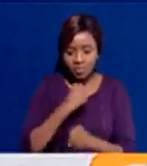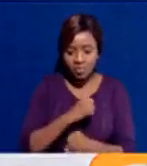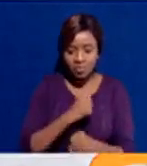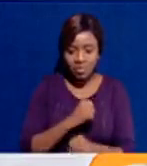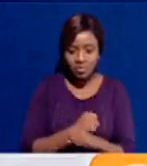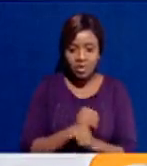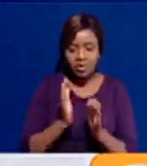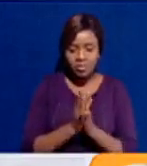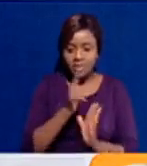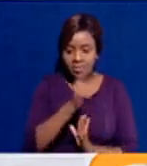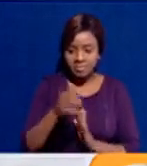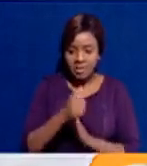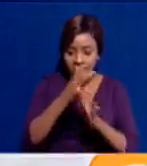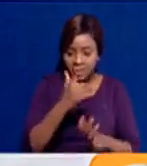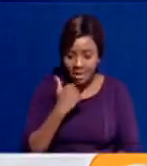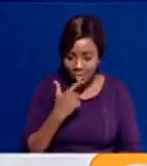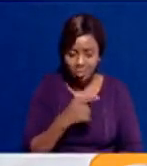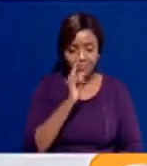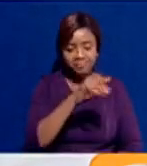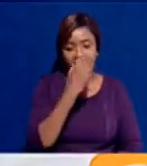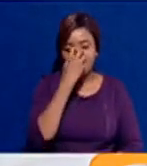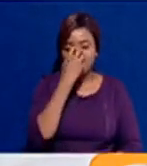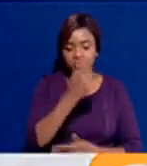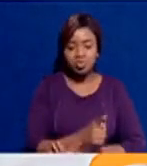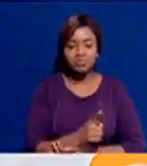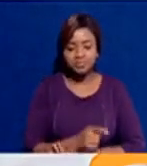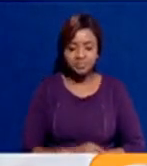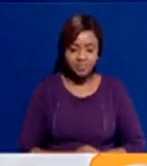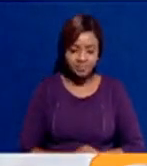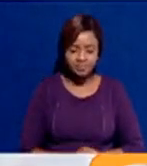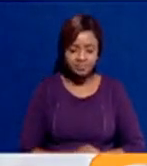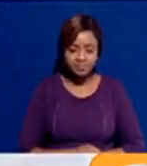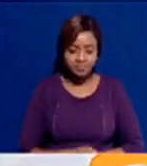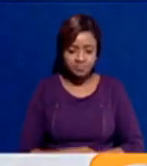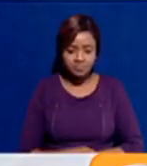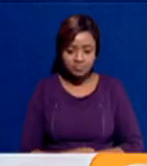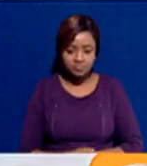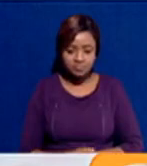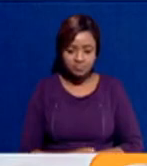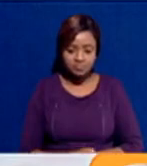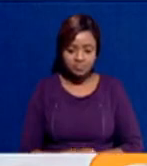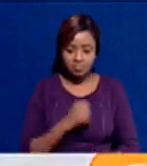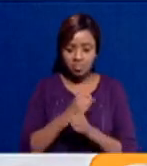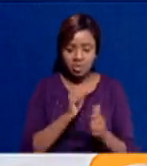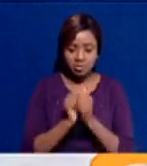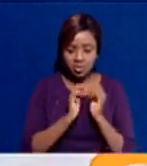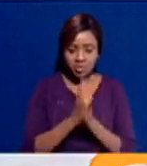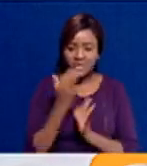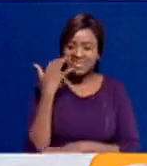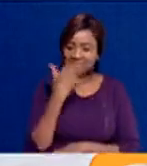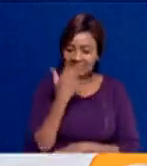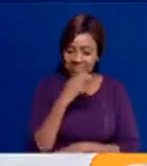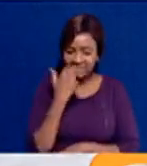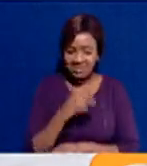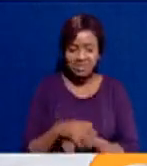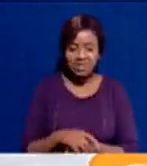na kiongozi wetu ni Mheshimiwa Dr. William Samoei Ruto akiandamana na Rigathi,